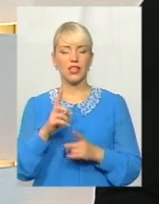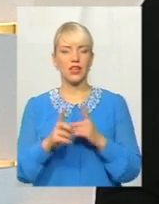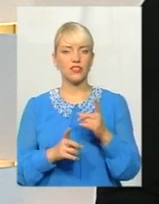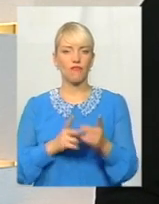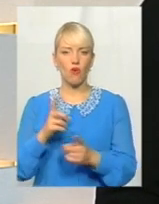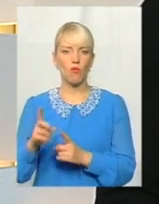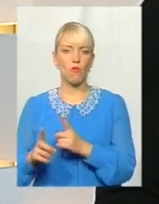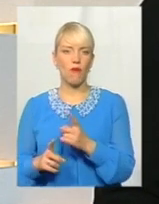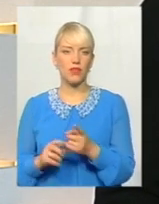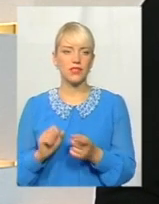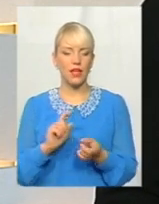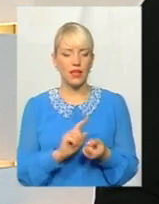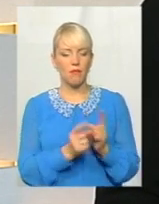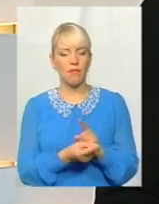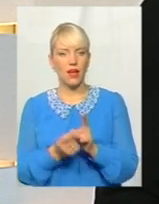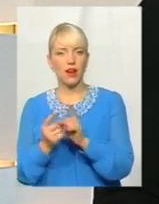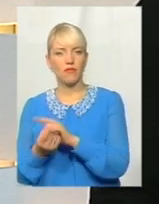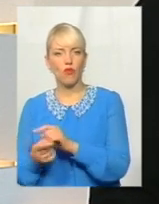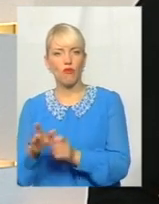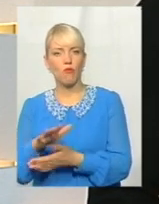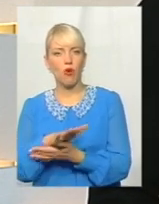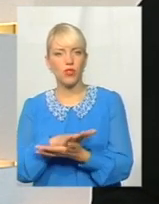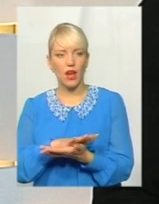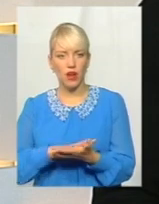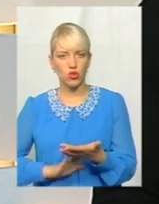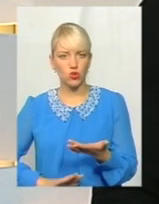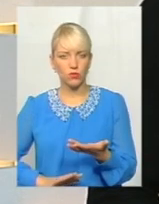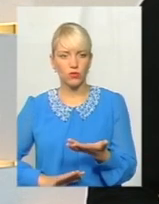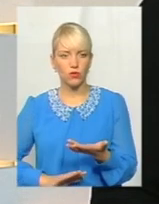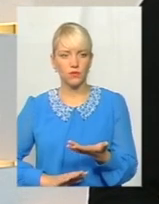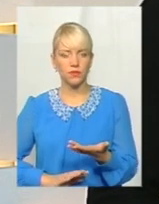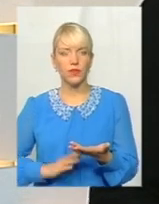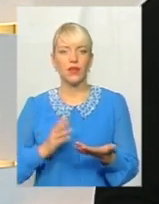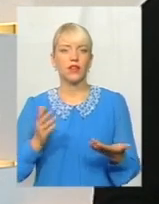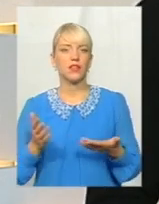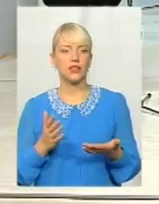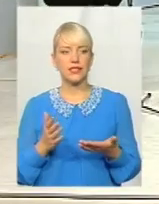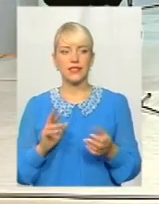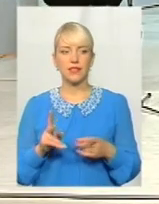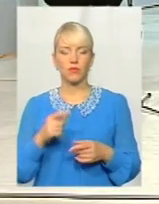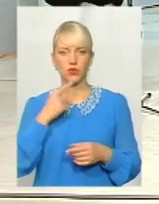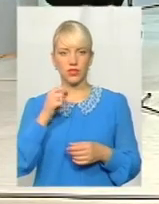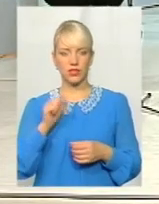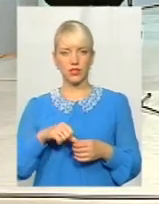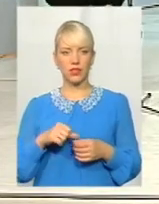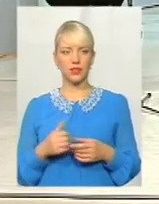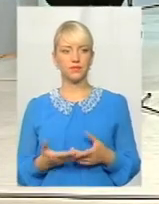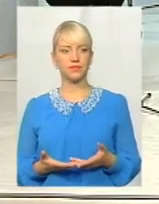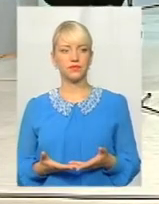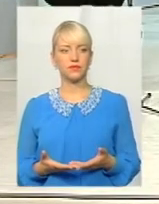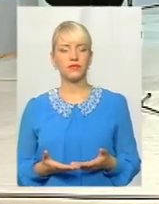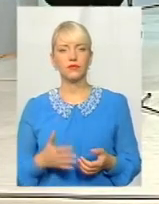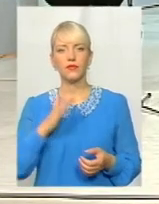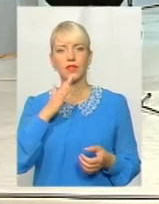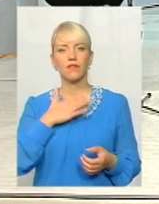трансформовувалися і перетворювалися в подальшому якісь, в такі, можна сказати, якби в наш